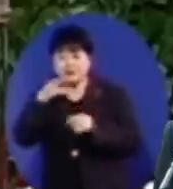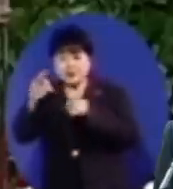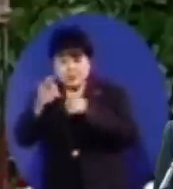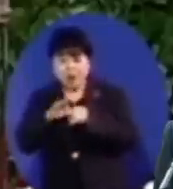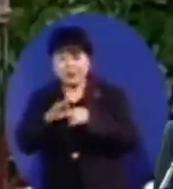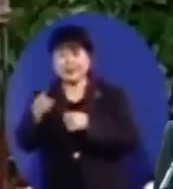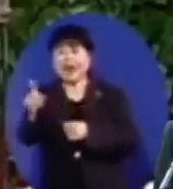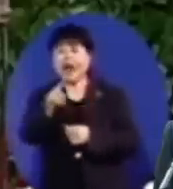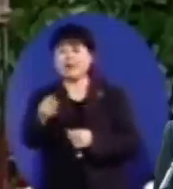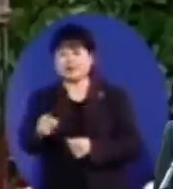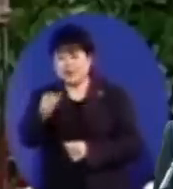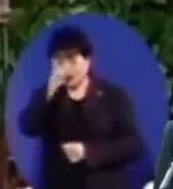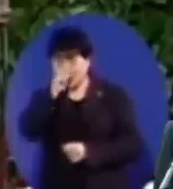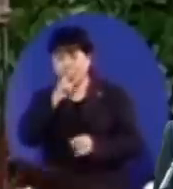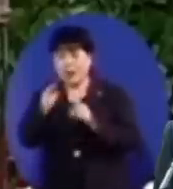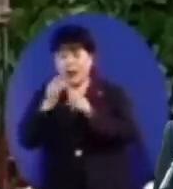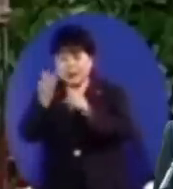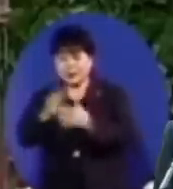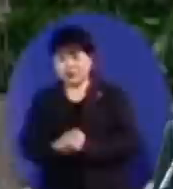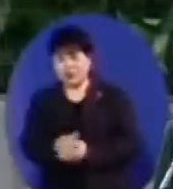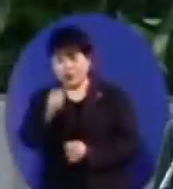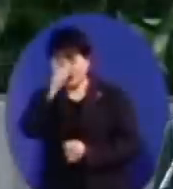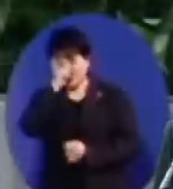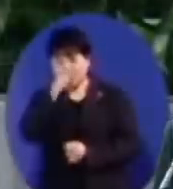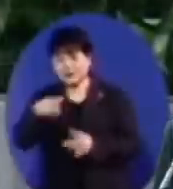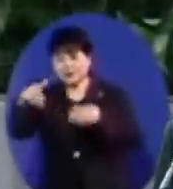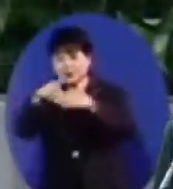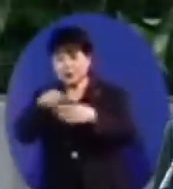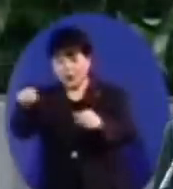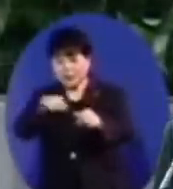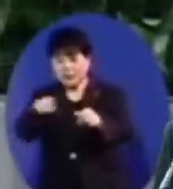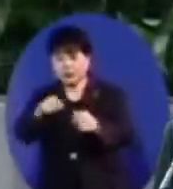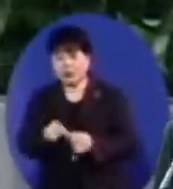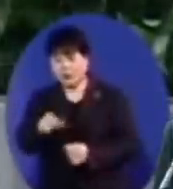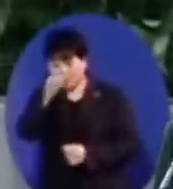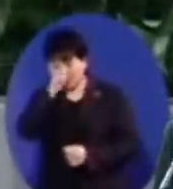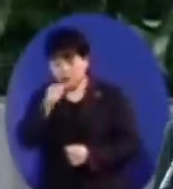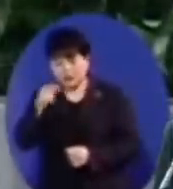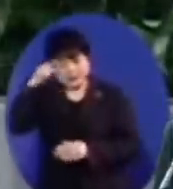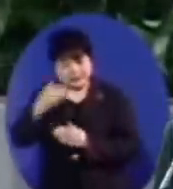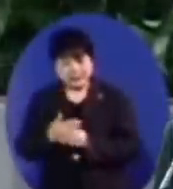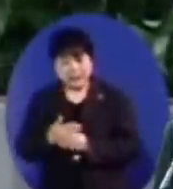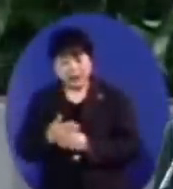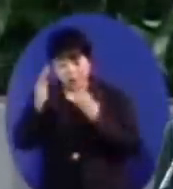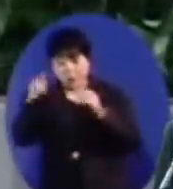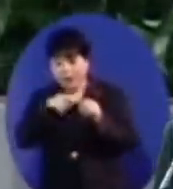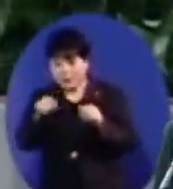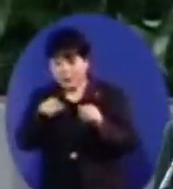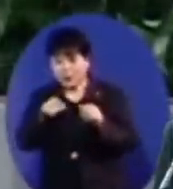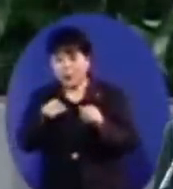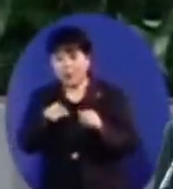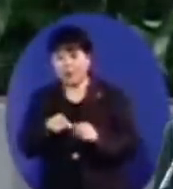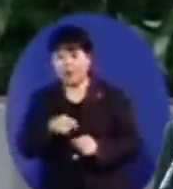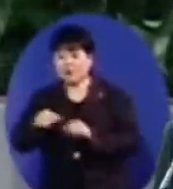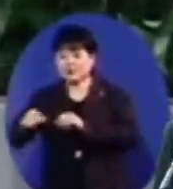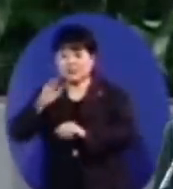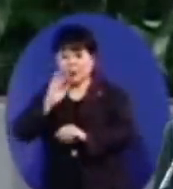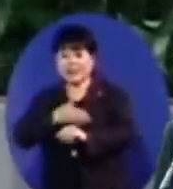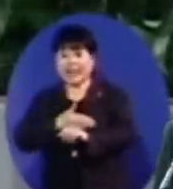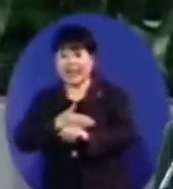아무리 좋은 말을 하고 좋은 종교를 가르치고 좋은 철학과 학문을 가르치도 그건 움직이지